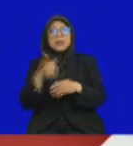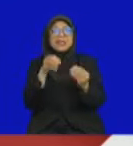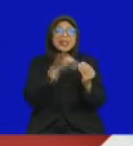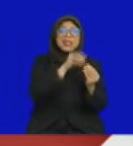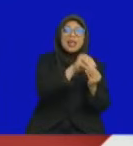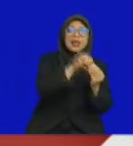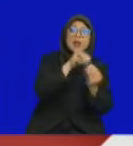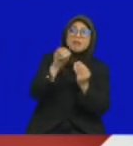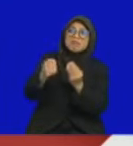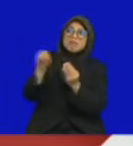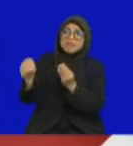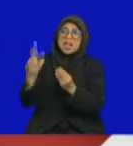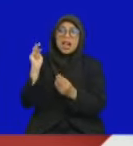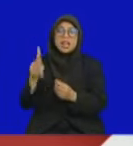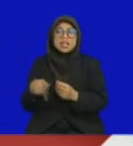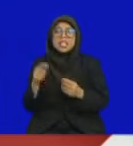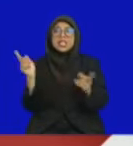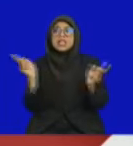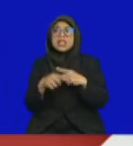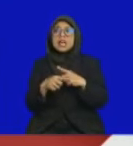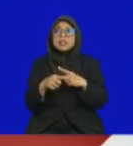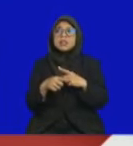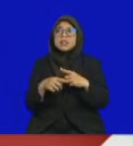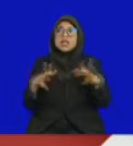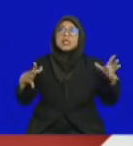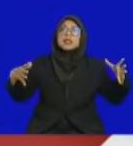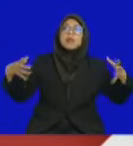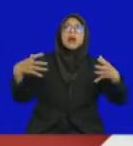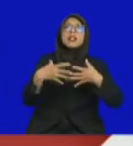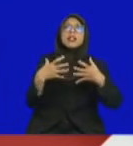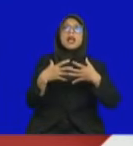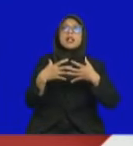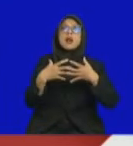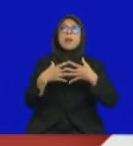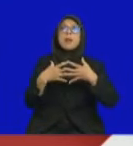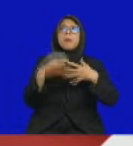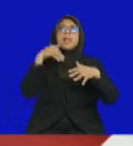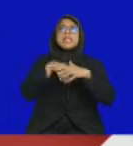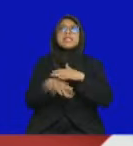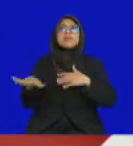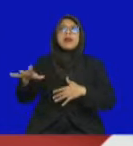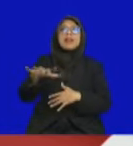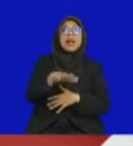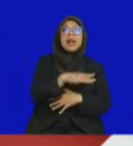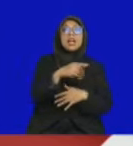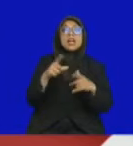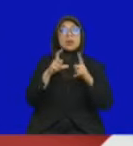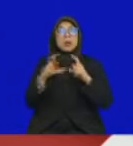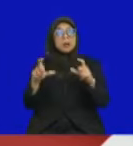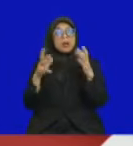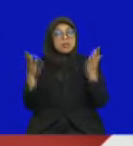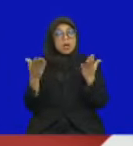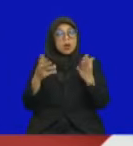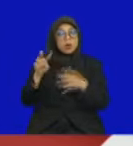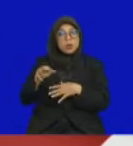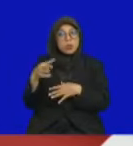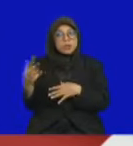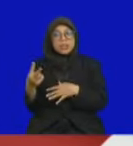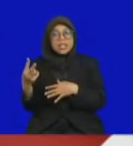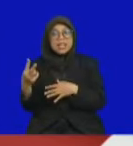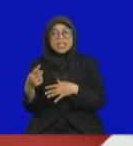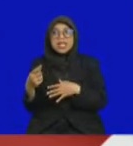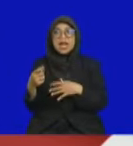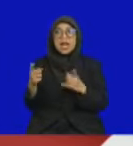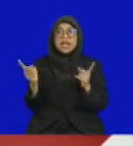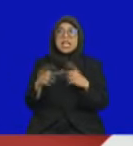berikutlah mereka bisa menjadi bagian dari penyimpan air Bagaimana cara melakukan modifikasinya